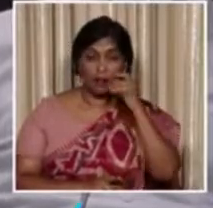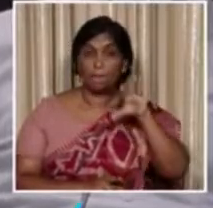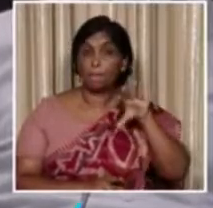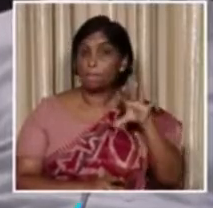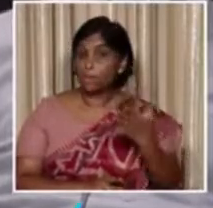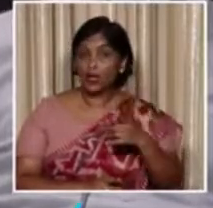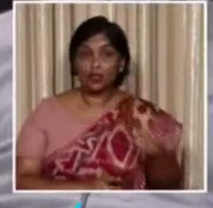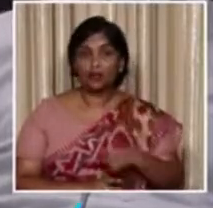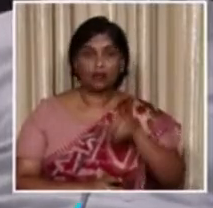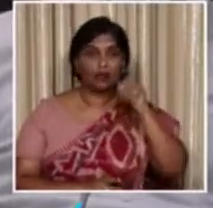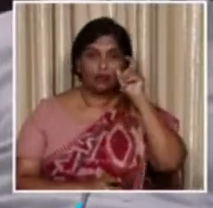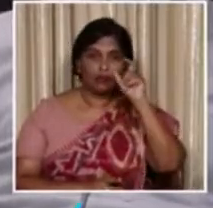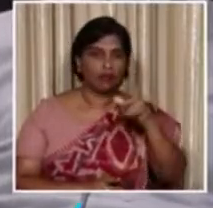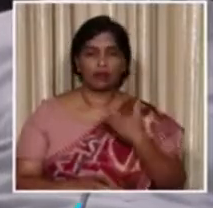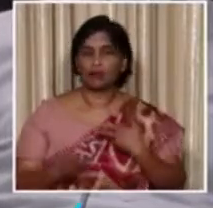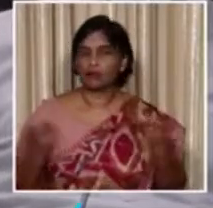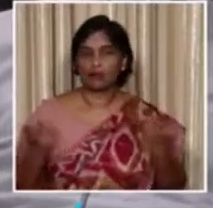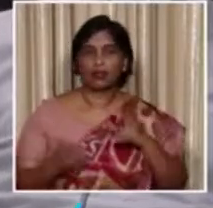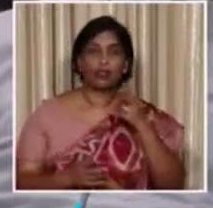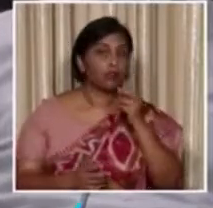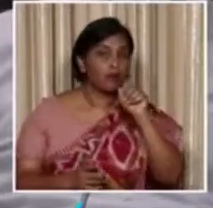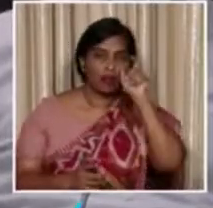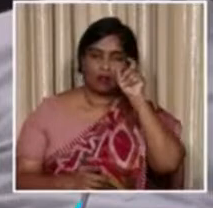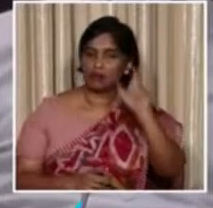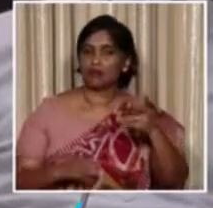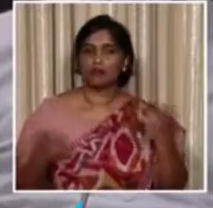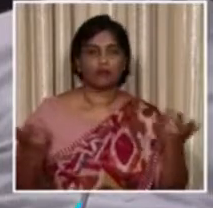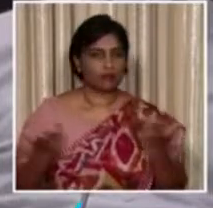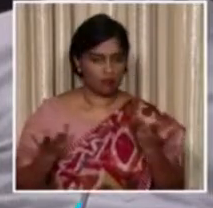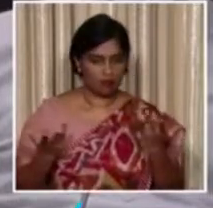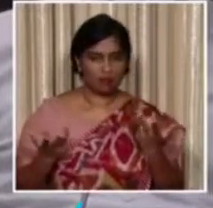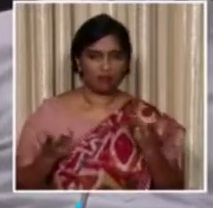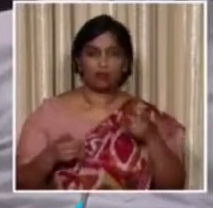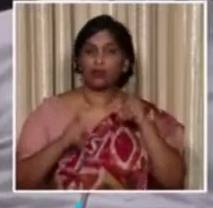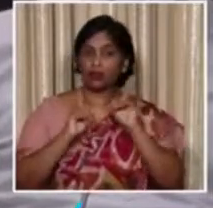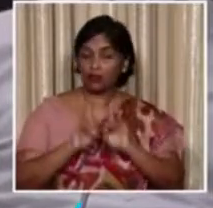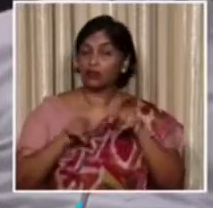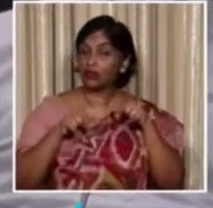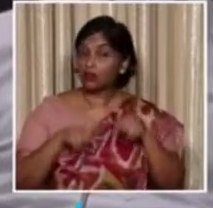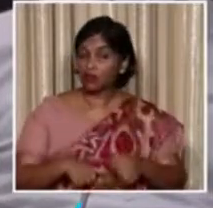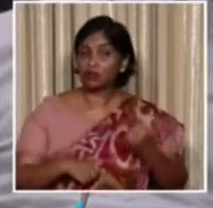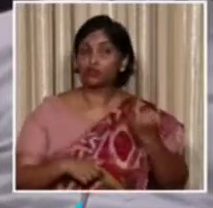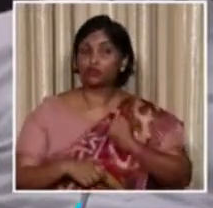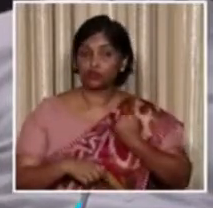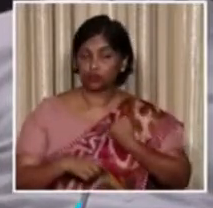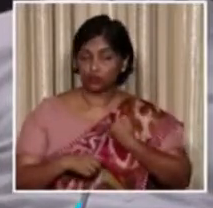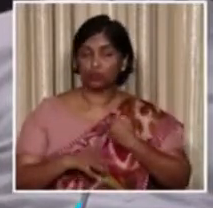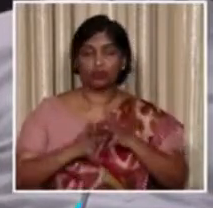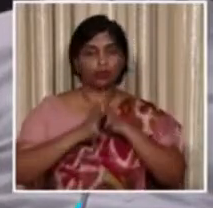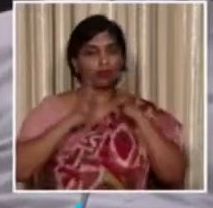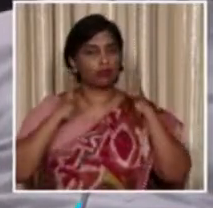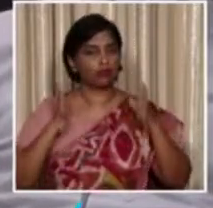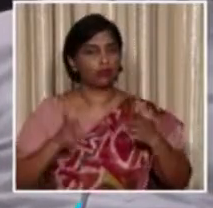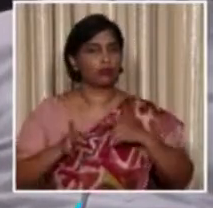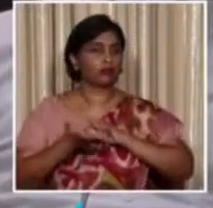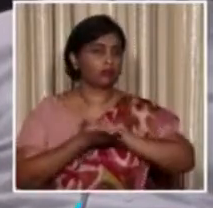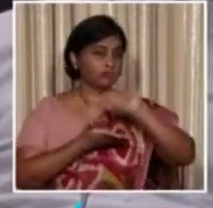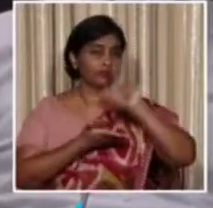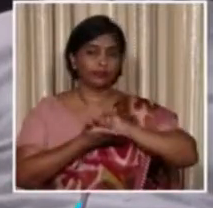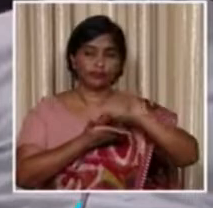500ක් දවසකට බලන්න පුළුවන් කමක් නැහැ. 250ක් බලන්න පුළුවන් කමක් නැහැ. නමුත් දැන් මේ වෛද්‍යවරුන්ගේ විශාල වශයෙන් රට යෑම